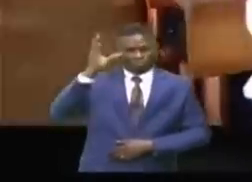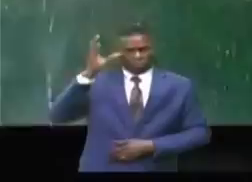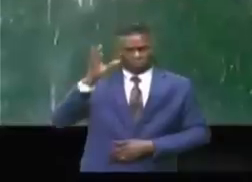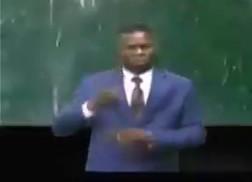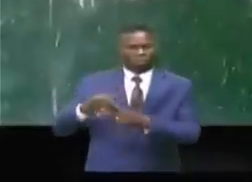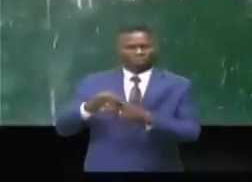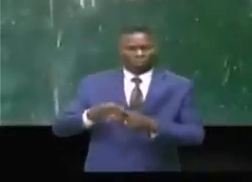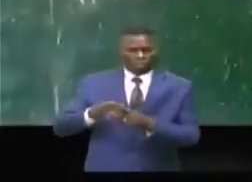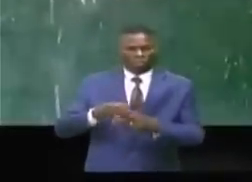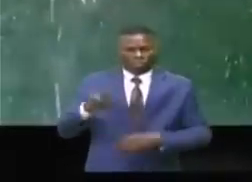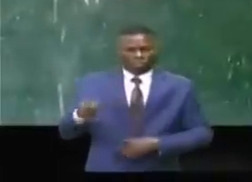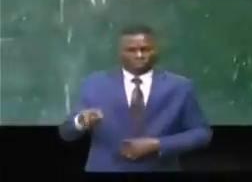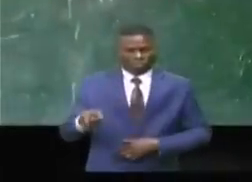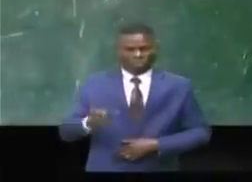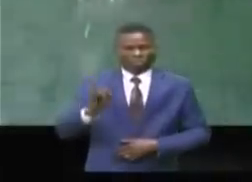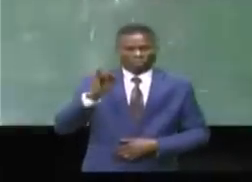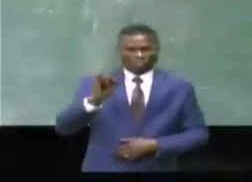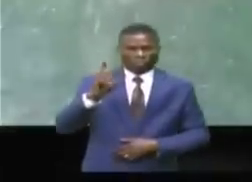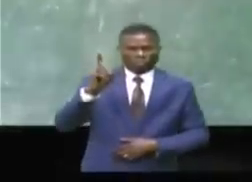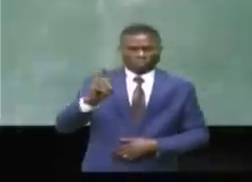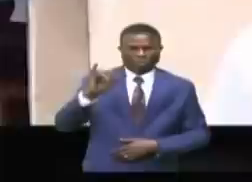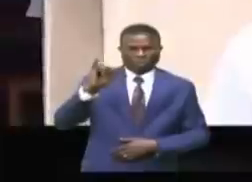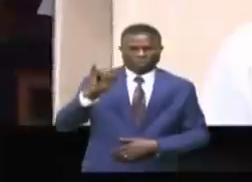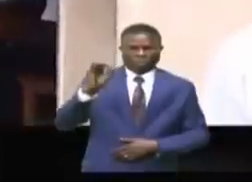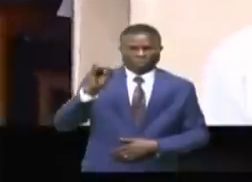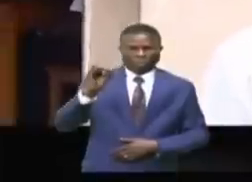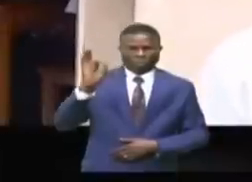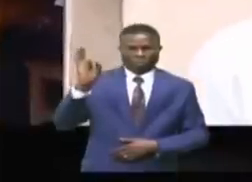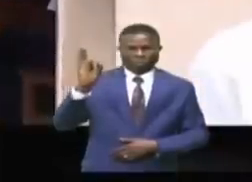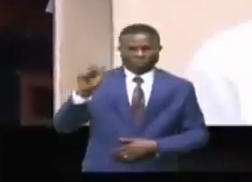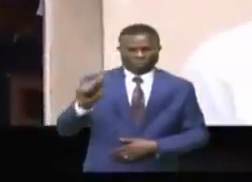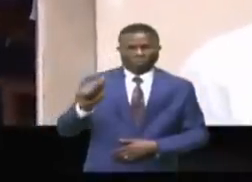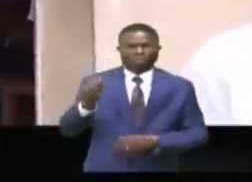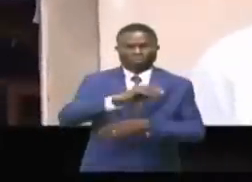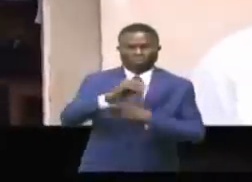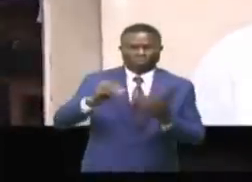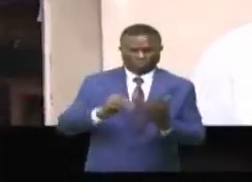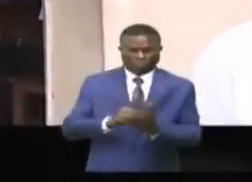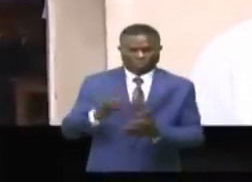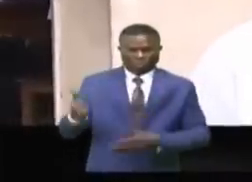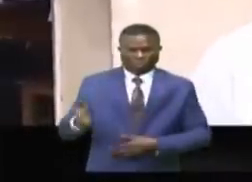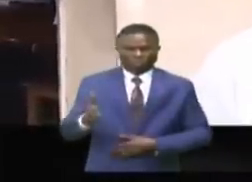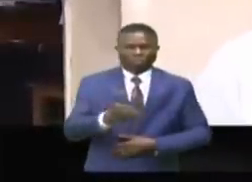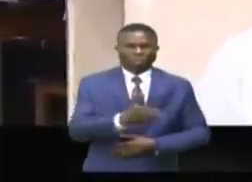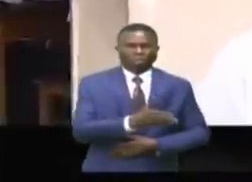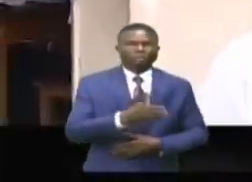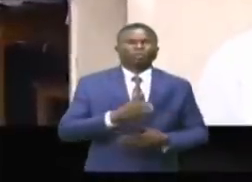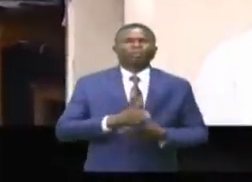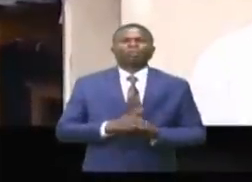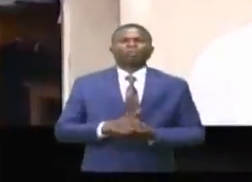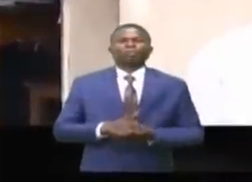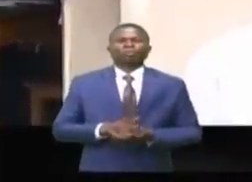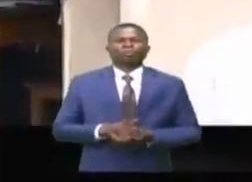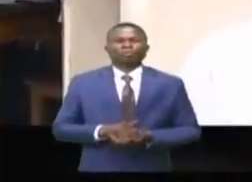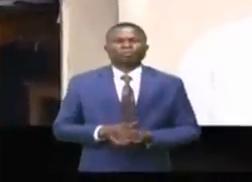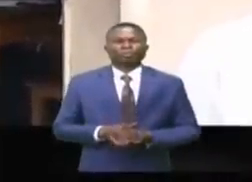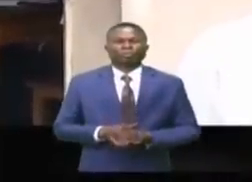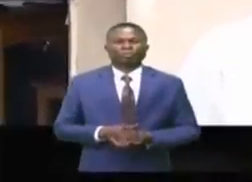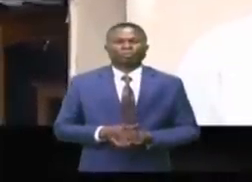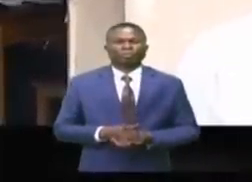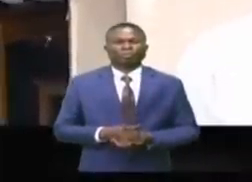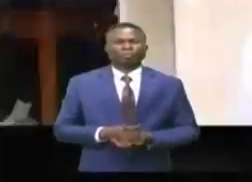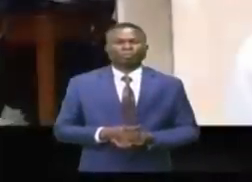sous-provinces éducationnelles d'Idiofa Centre et Obala. Aujourd'hui, on a eu rentrée scolaire. Déjà, je sais mon cours, donc on a déjà débuté